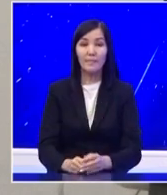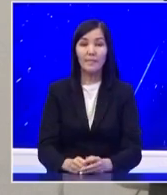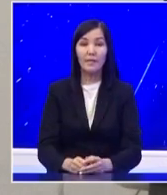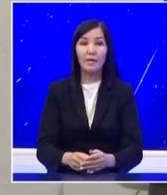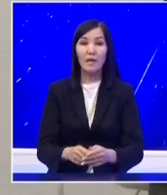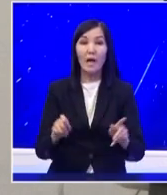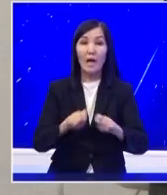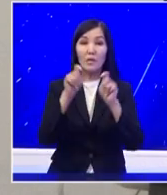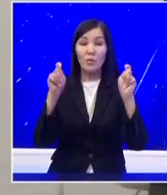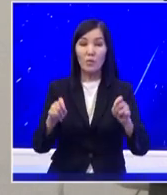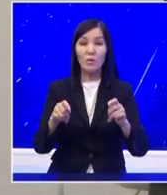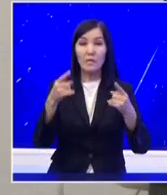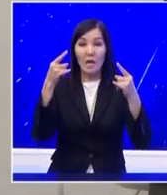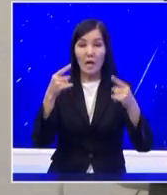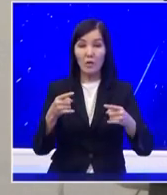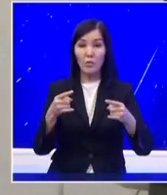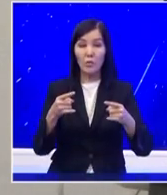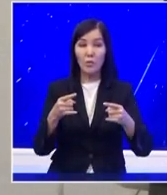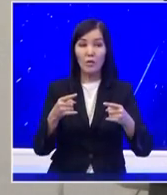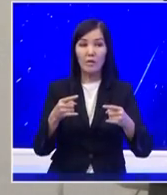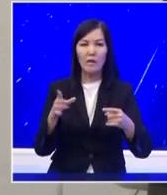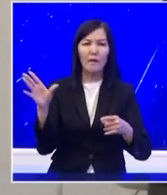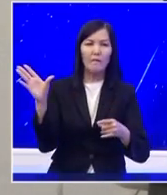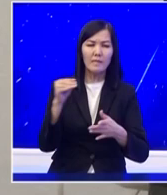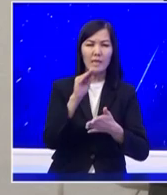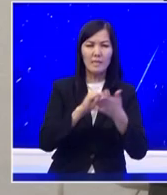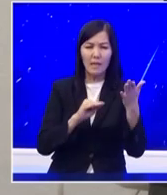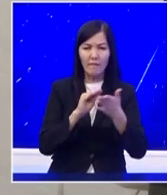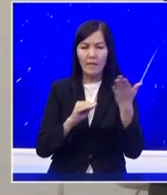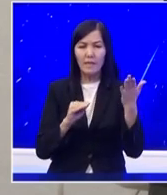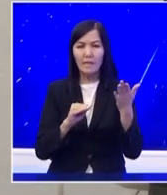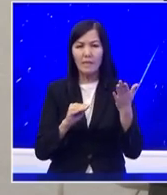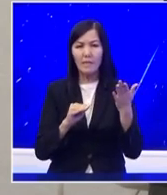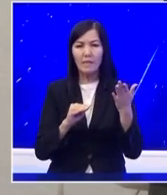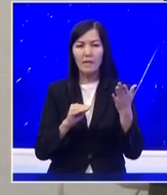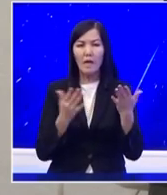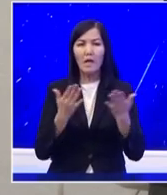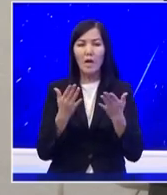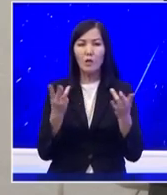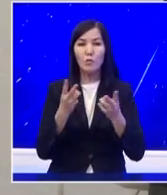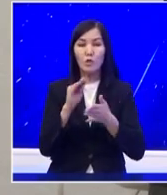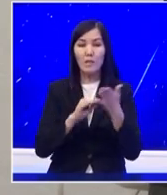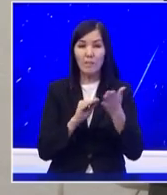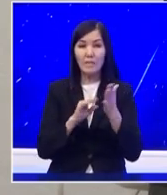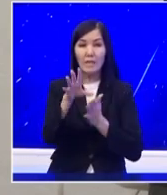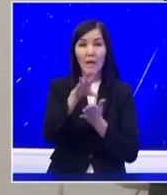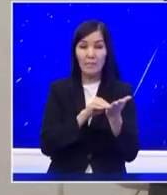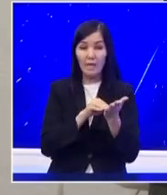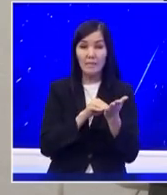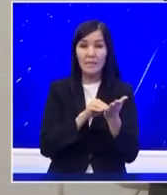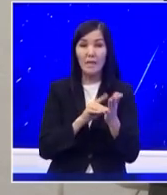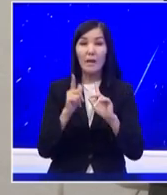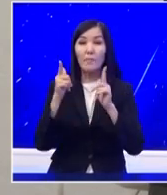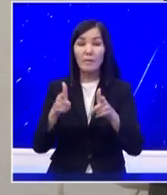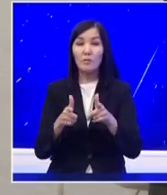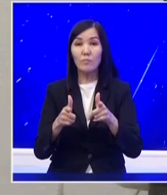Перед вами откроется окно, где указаны все виды заявления и по формам обучения. Я выбираю заявление для